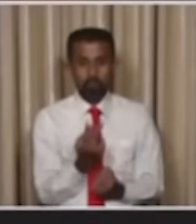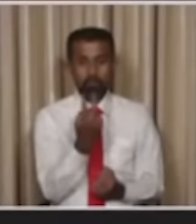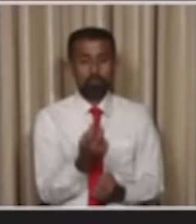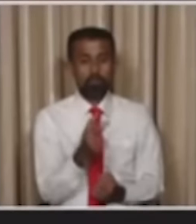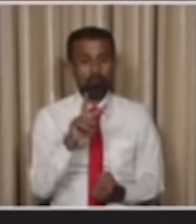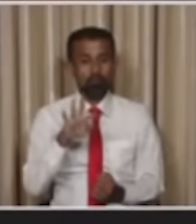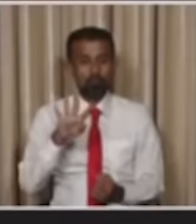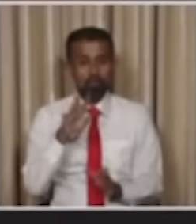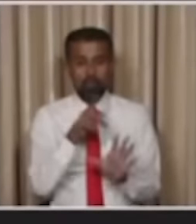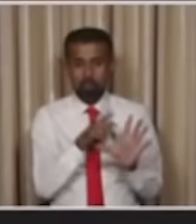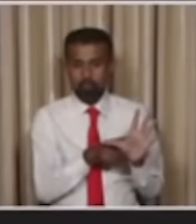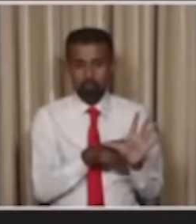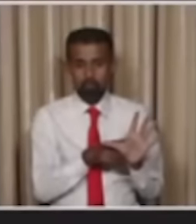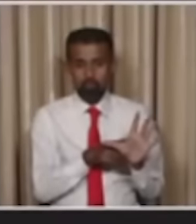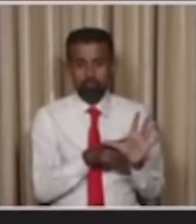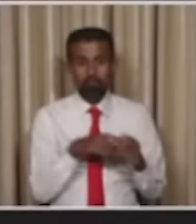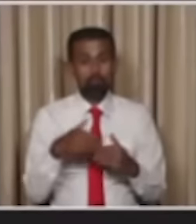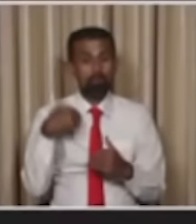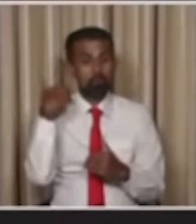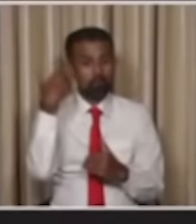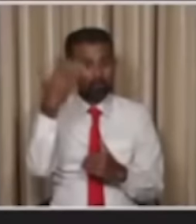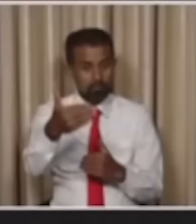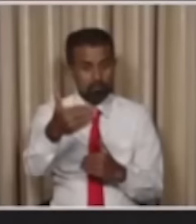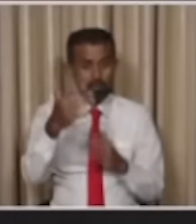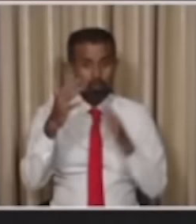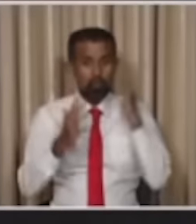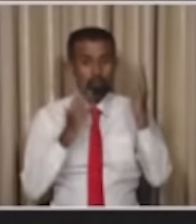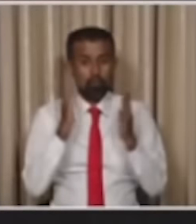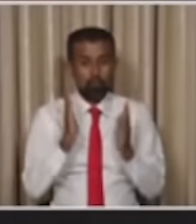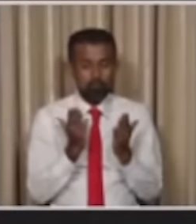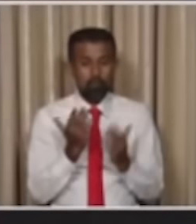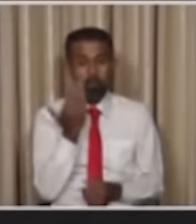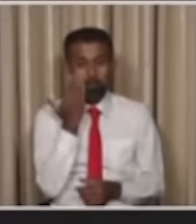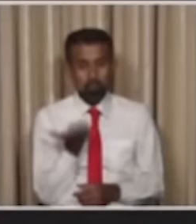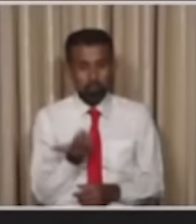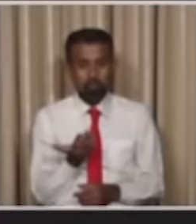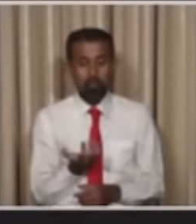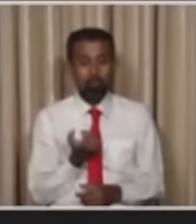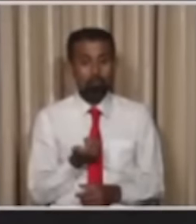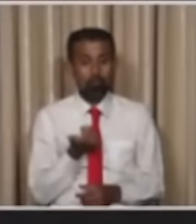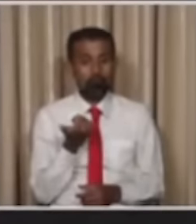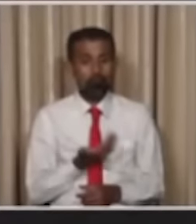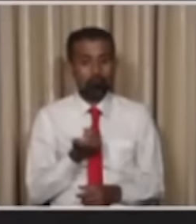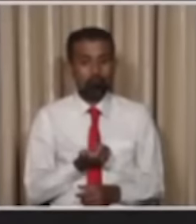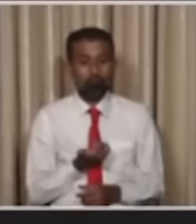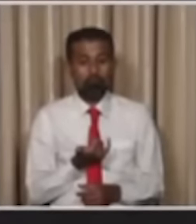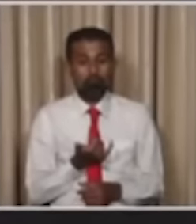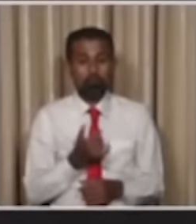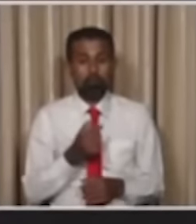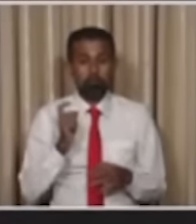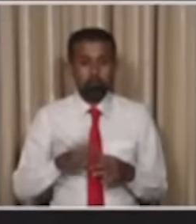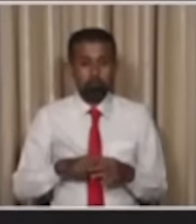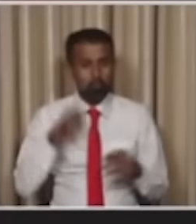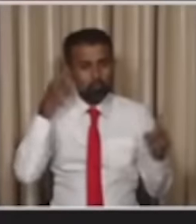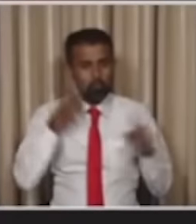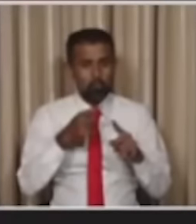2024 වර්ෂයටත් එතනින් එහා අනාගතයටත් ලෝකයා විසින් මුහුණ දෙන සුවිශේෂී අවදහනම් පිළිබඳ සකසන